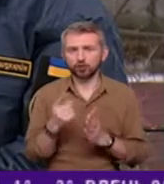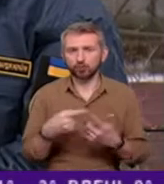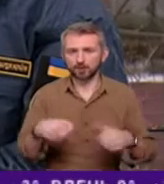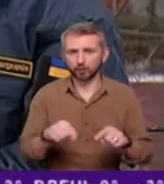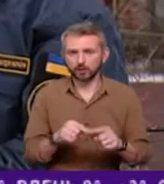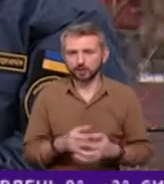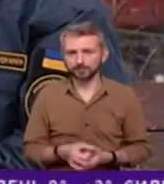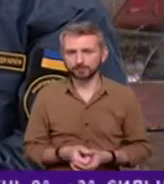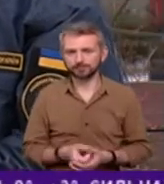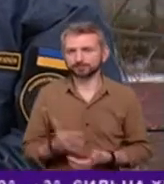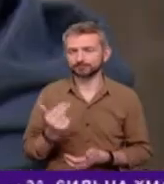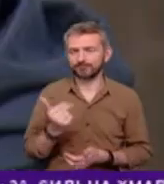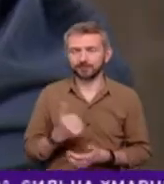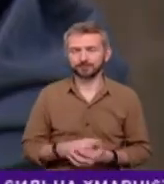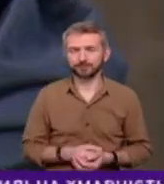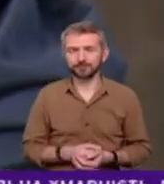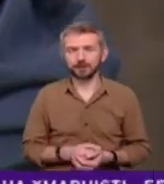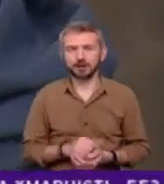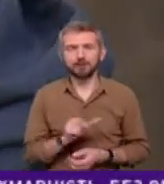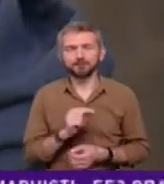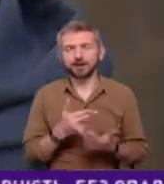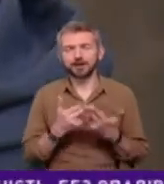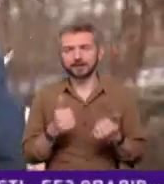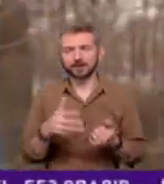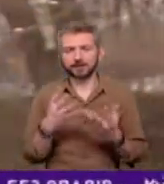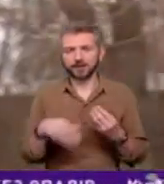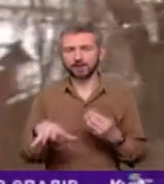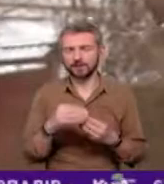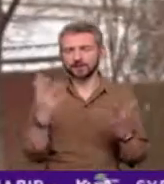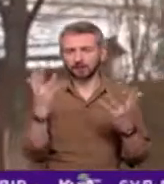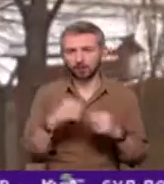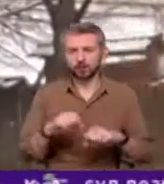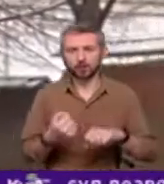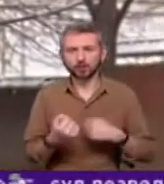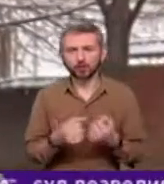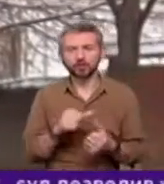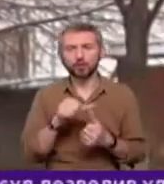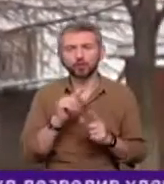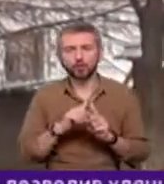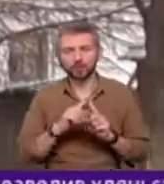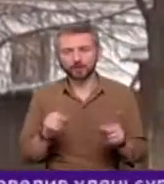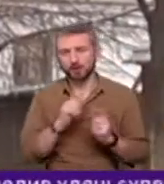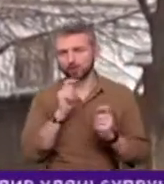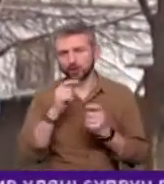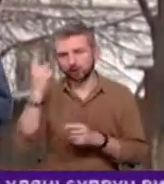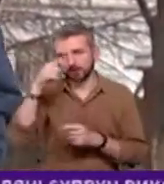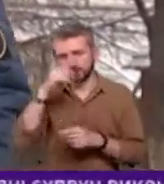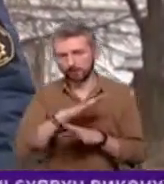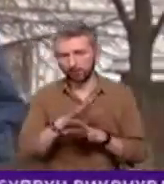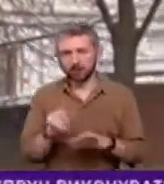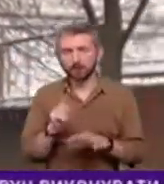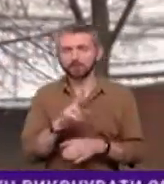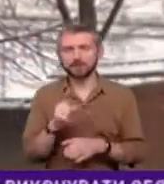підрозділі. Да. Пара зізнається, у день усіх закоханих одне одному особливих подарунків не вигадували. Однак і